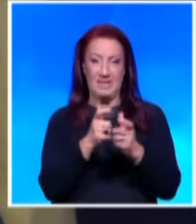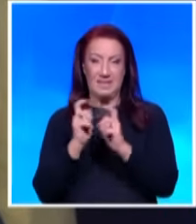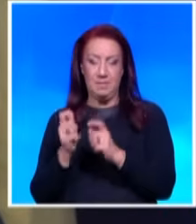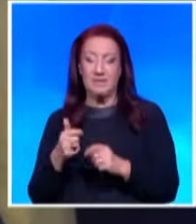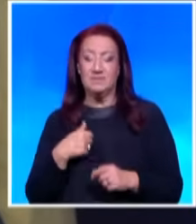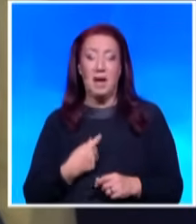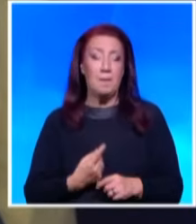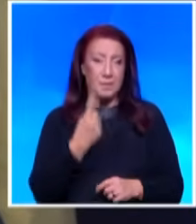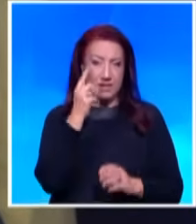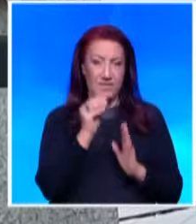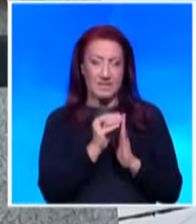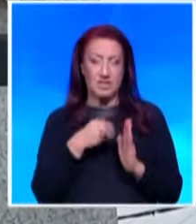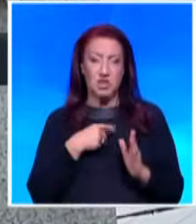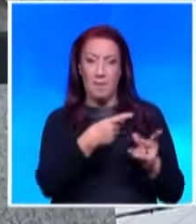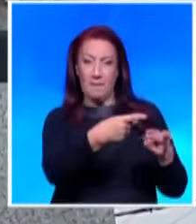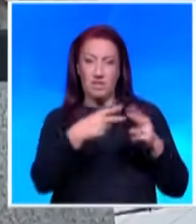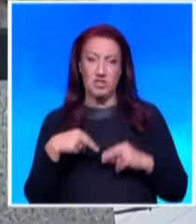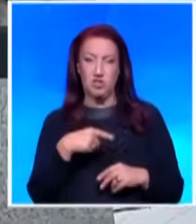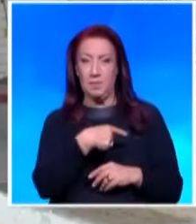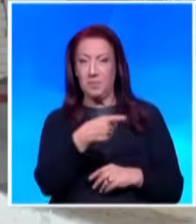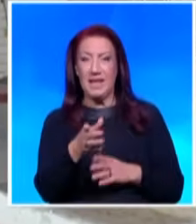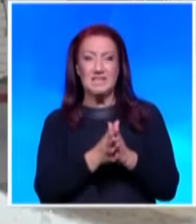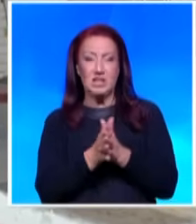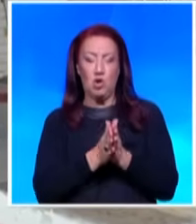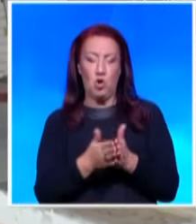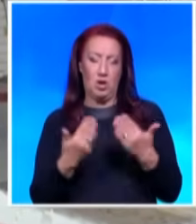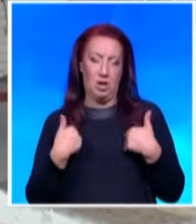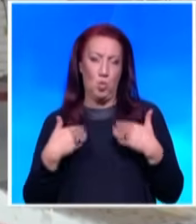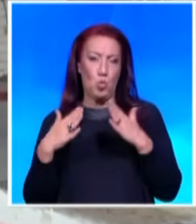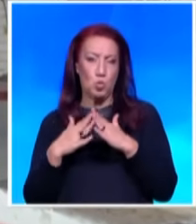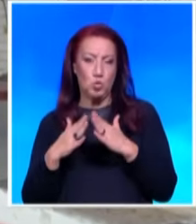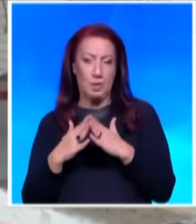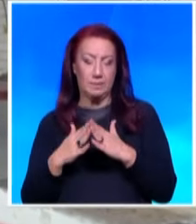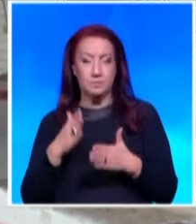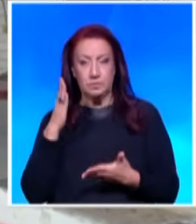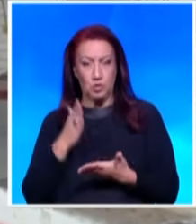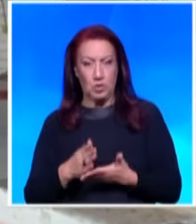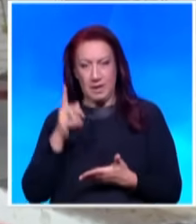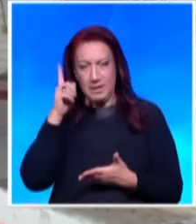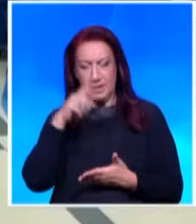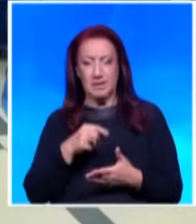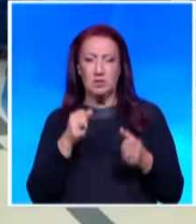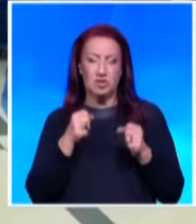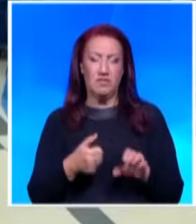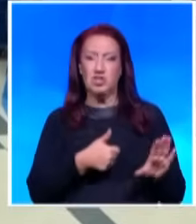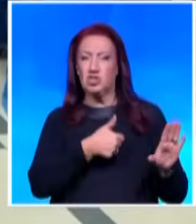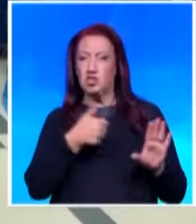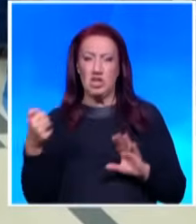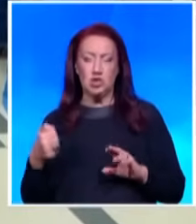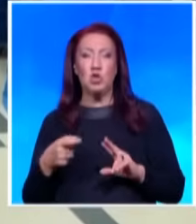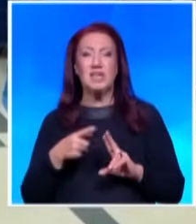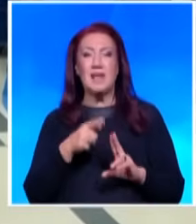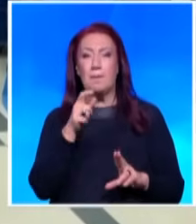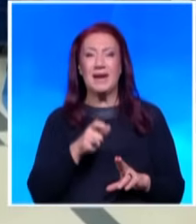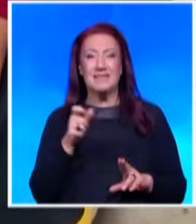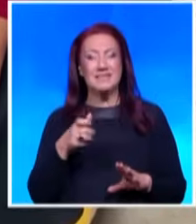да ги върнем у дома. До края на деня се очаква 600 чужденци и палестинци с двойно гражданство да напуснат ивицата